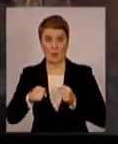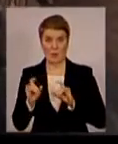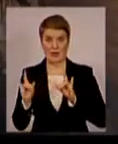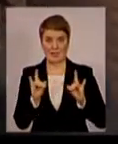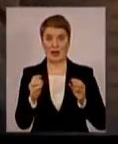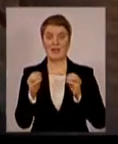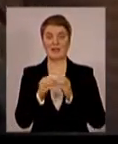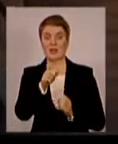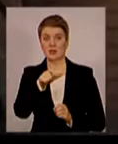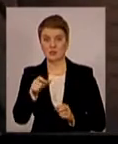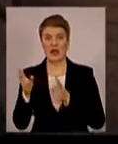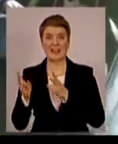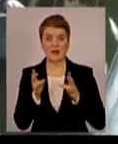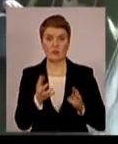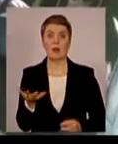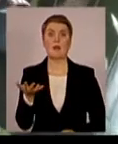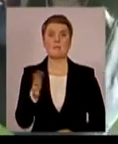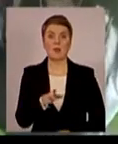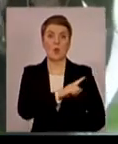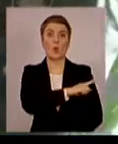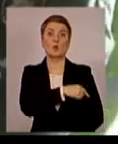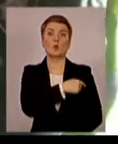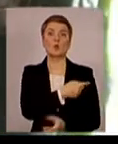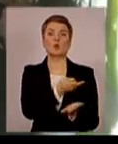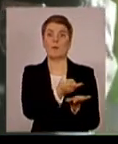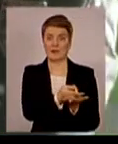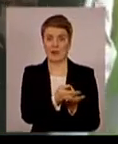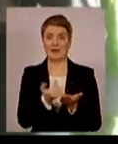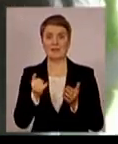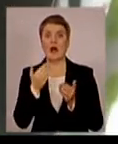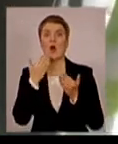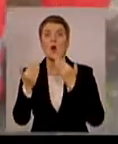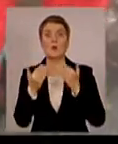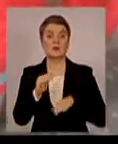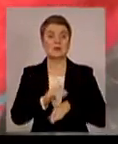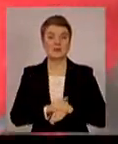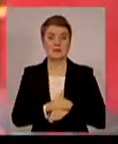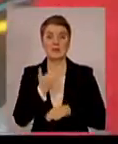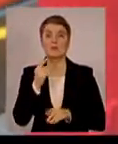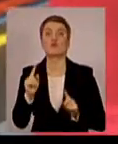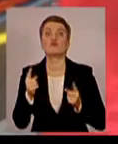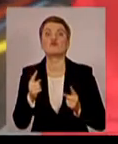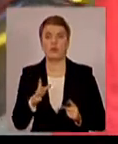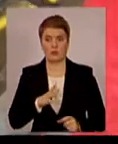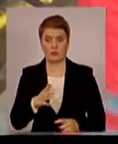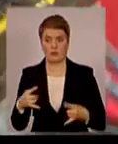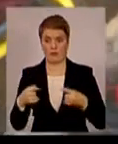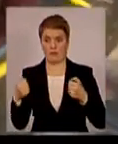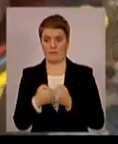пасажирів травмовані, 5 із них ушпиталили. Зараз слідчі опитують свідків, щоб встановити, чому ж сталася аварія. А чого